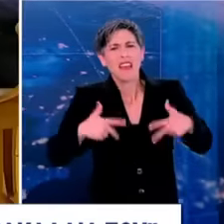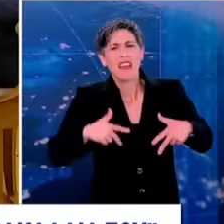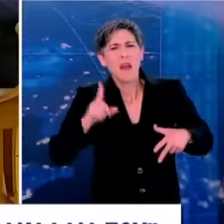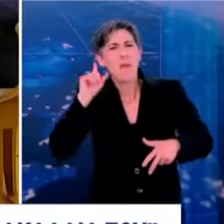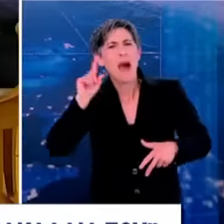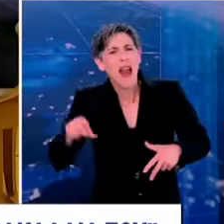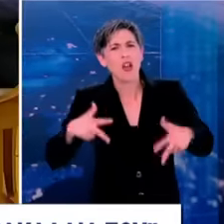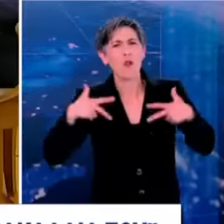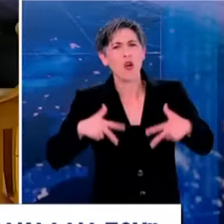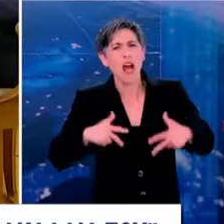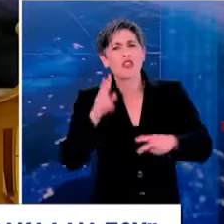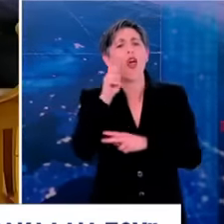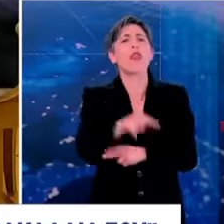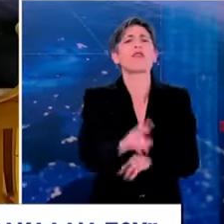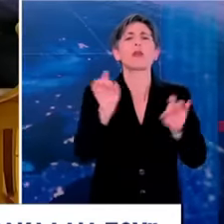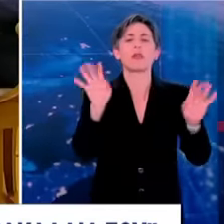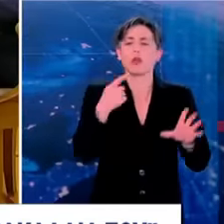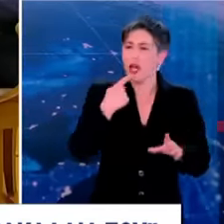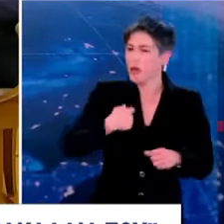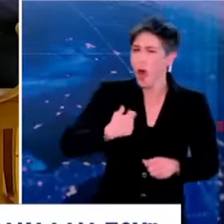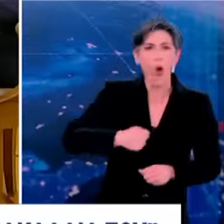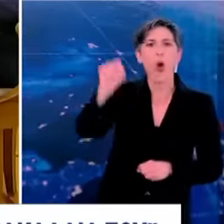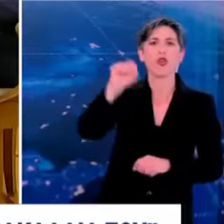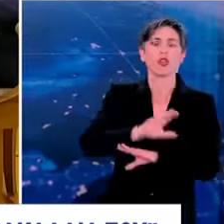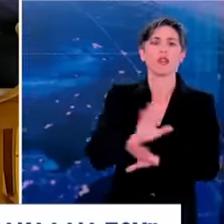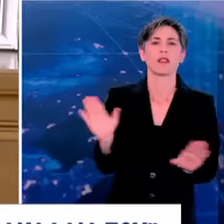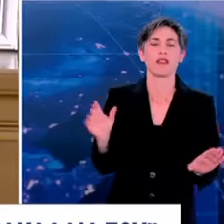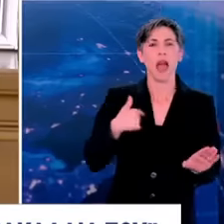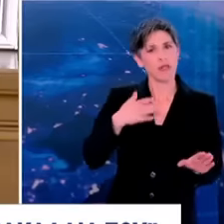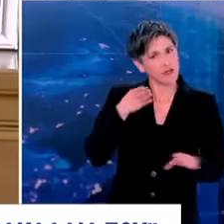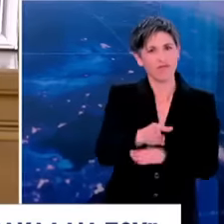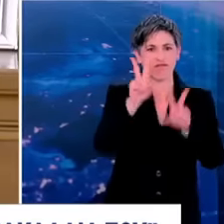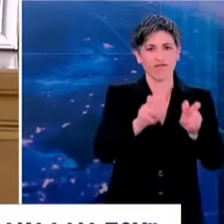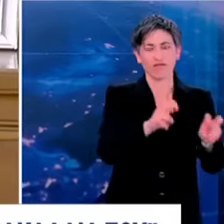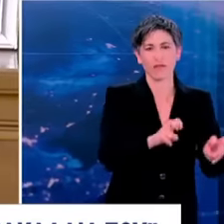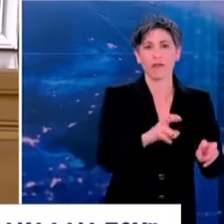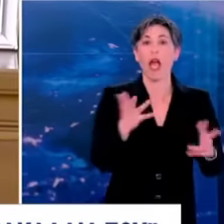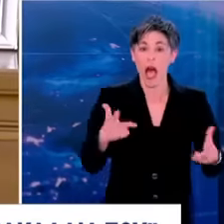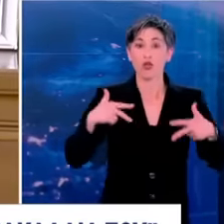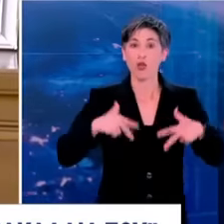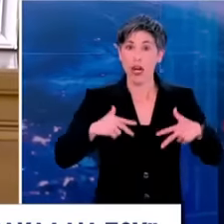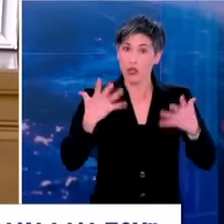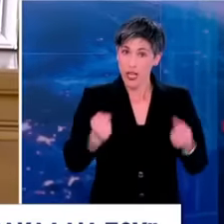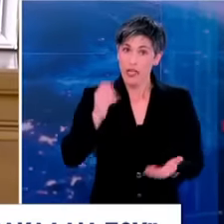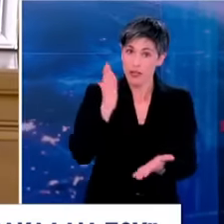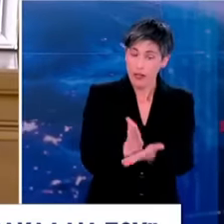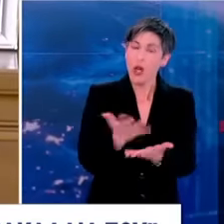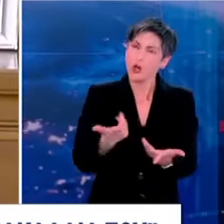όχι. Αν τα βάλετε με το κράτος και το κράτος έχει αποφασιστικότητα, τότε θα τηρηθεί ο νόμος.